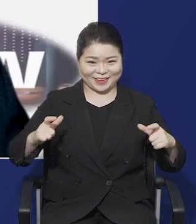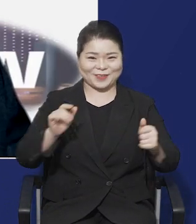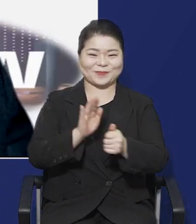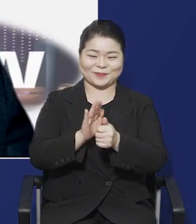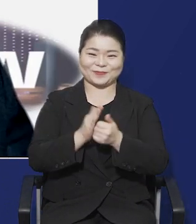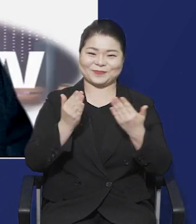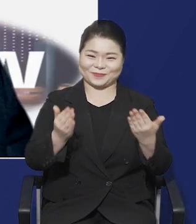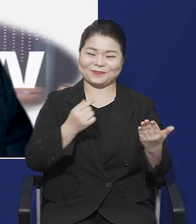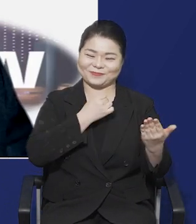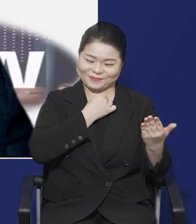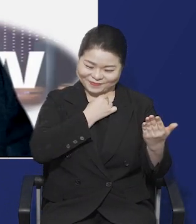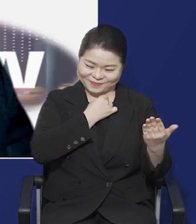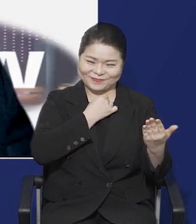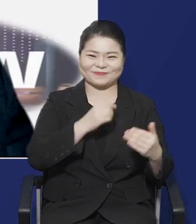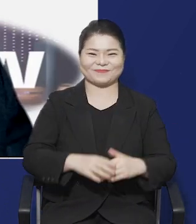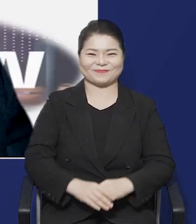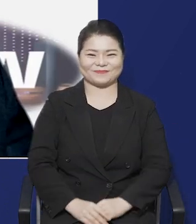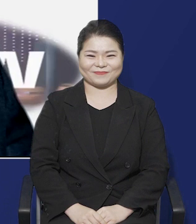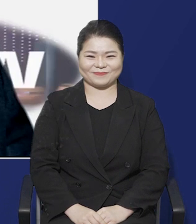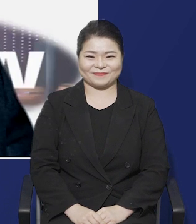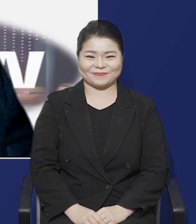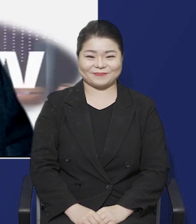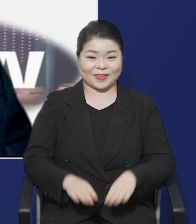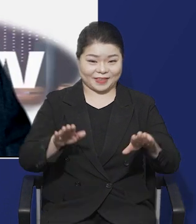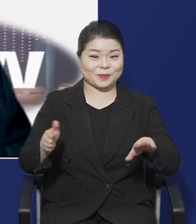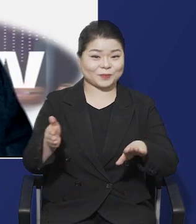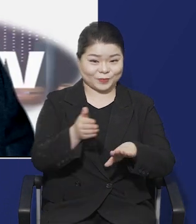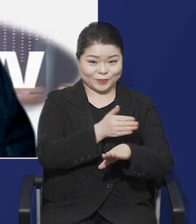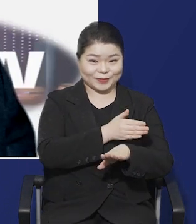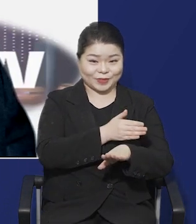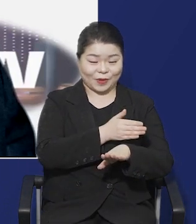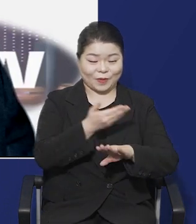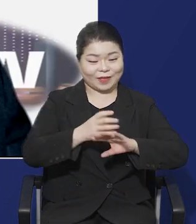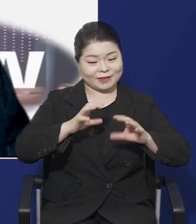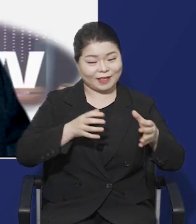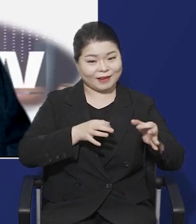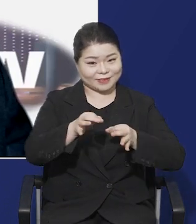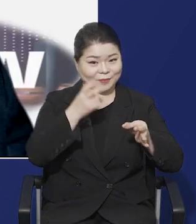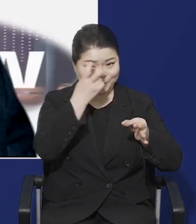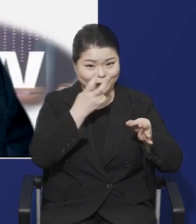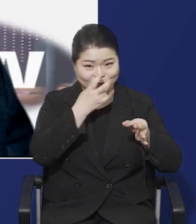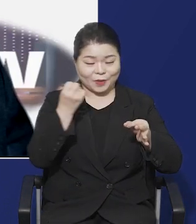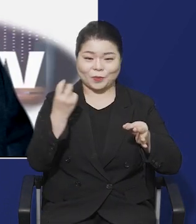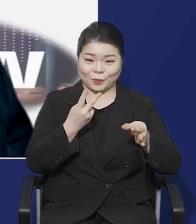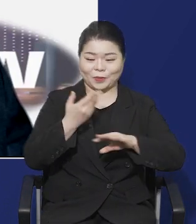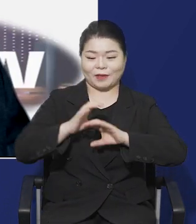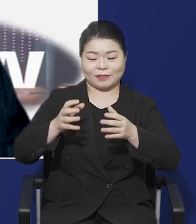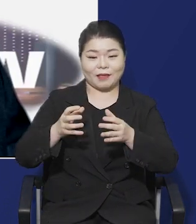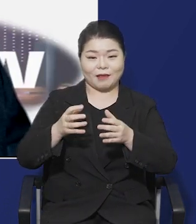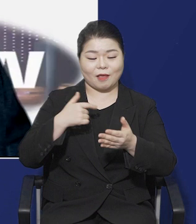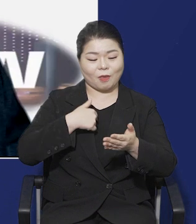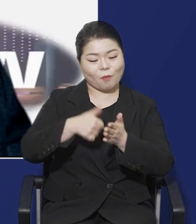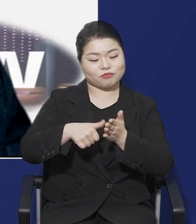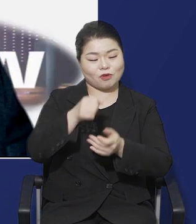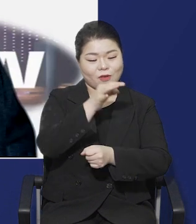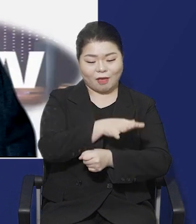도움이 되었으면 하는 바람을 가져봅니다. 그럼 지금부터 해외 시장 조사와 해외 바이어 발굴에 대한